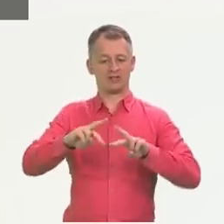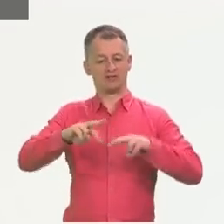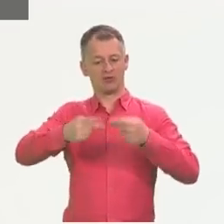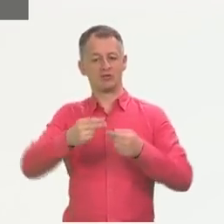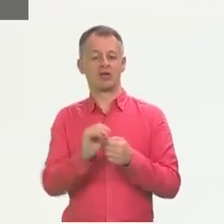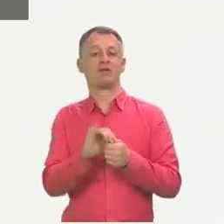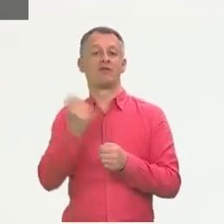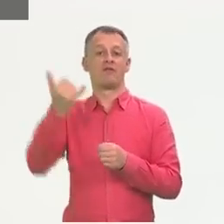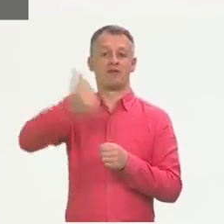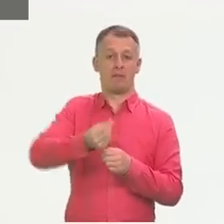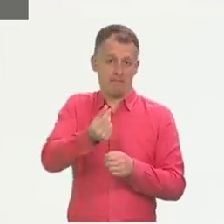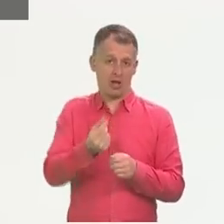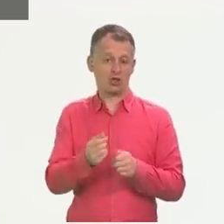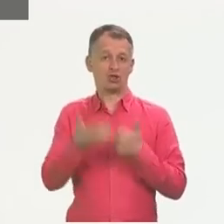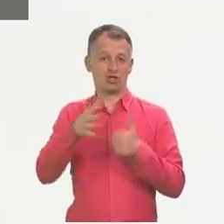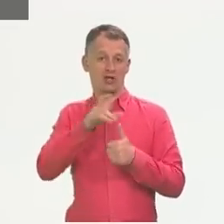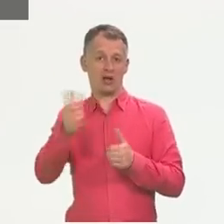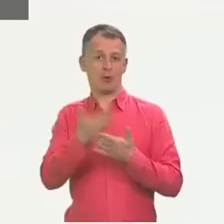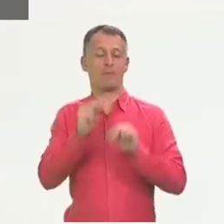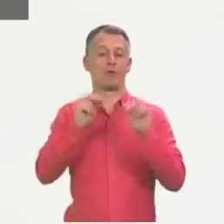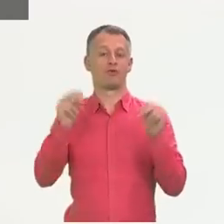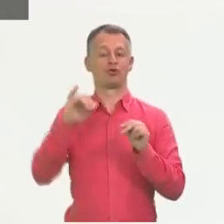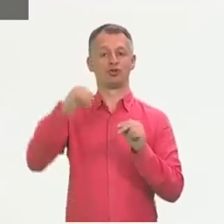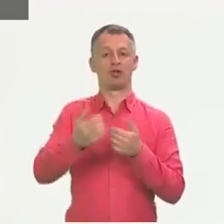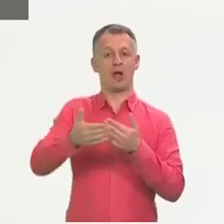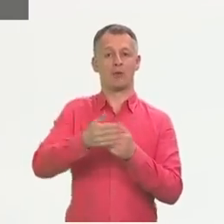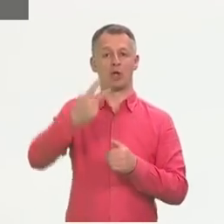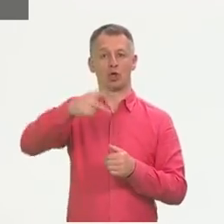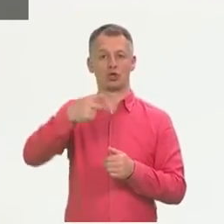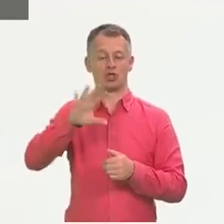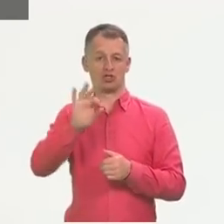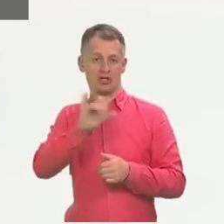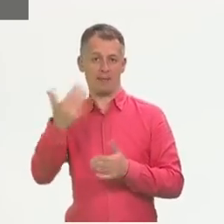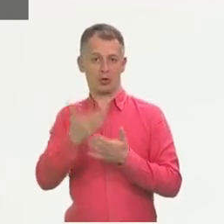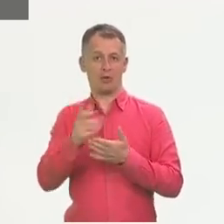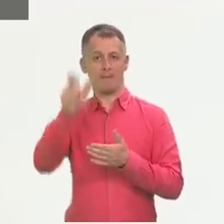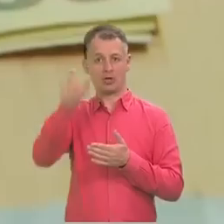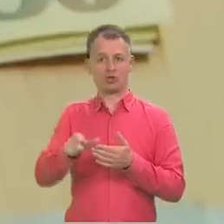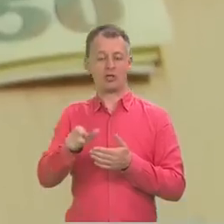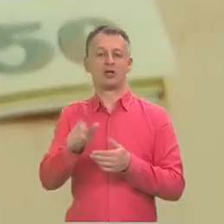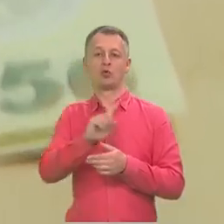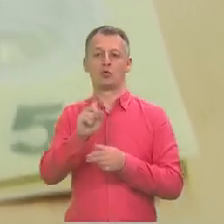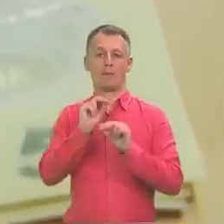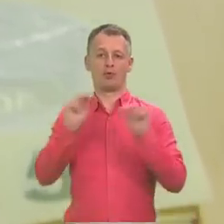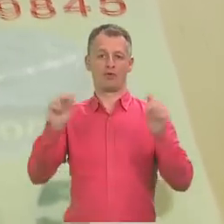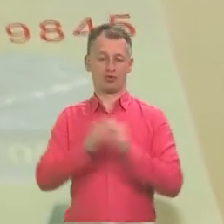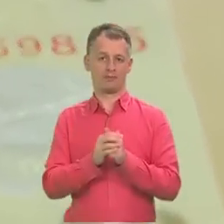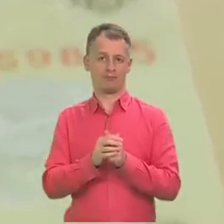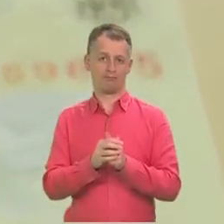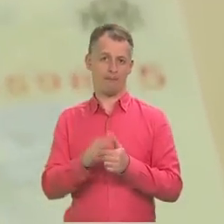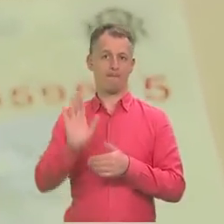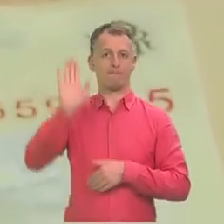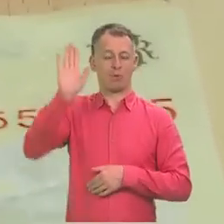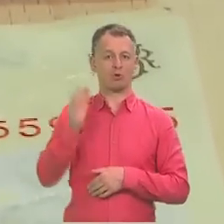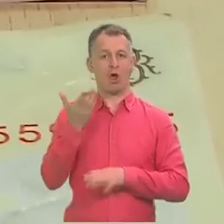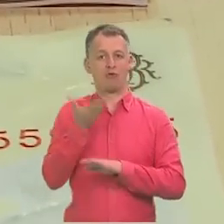suplimentar de aproximativ 600 de lei pentru profesori și de circa 250 de lei pentru personalul nedidactic. Promisiunile au fost